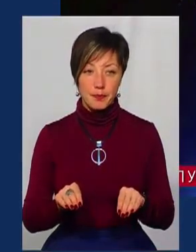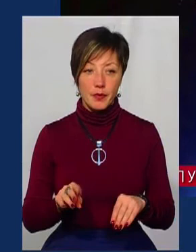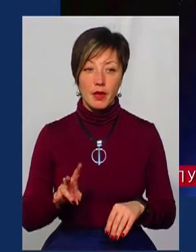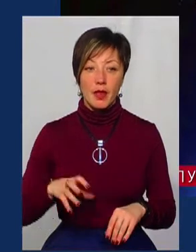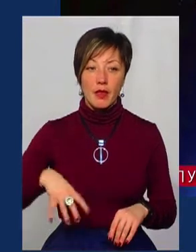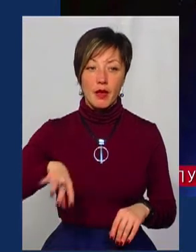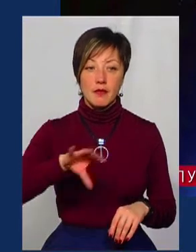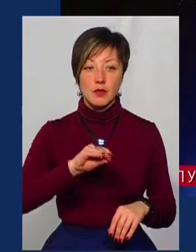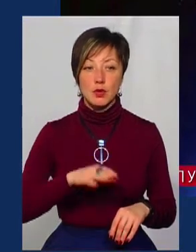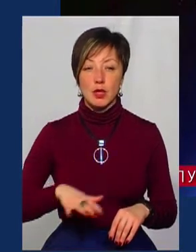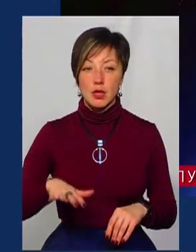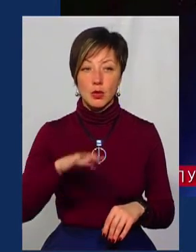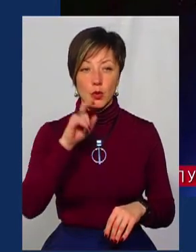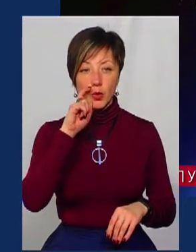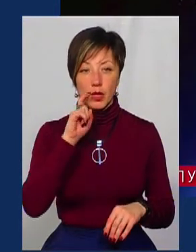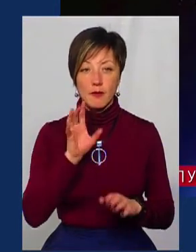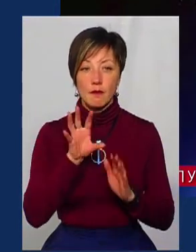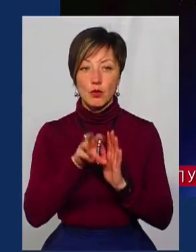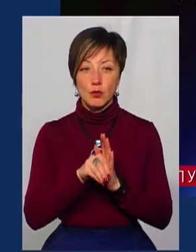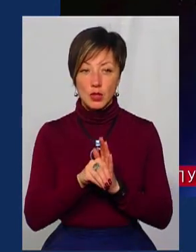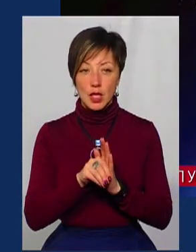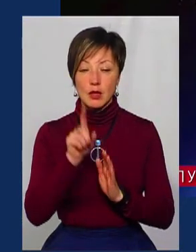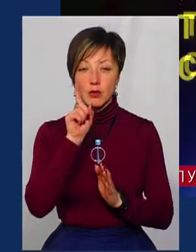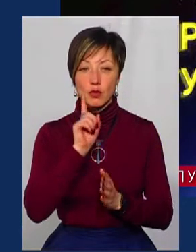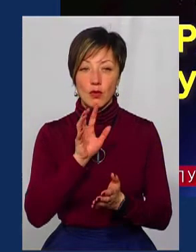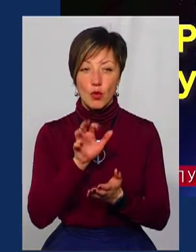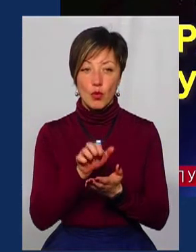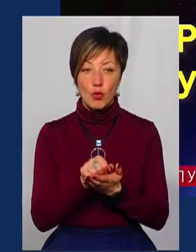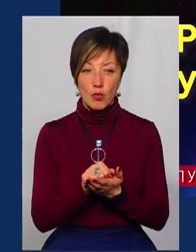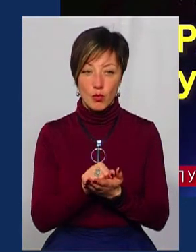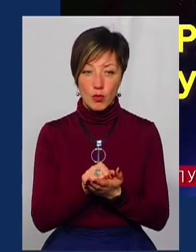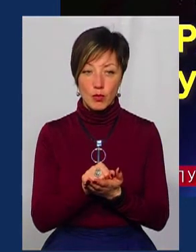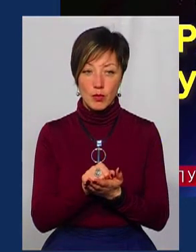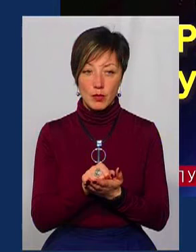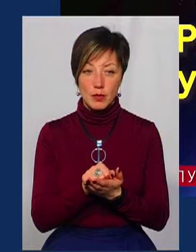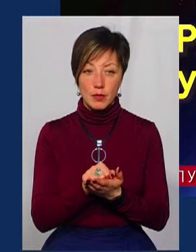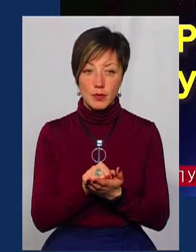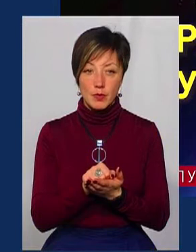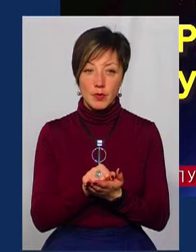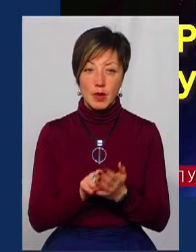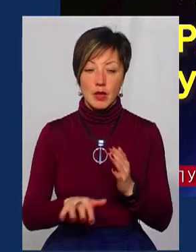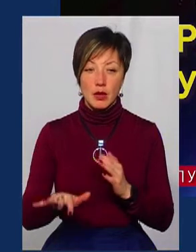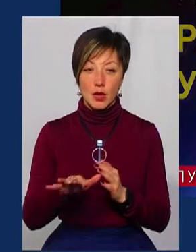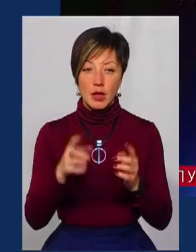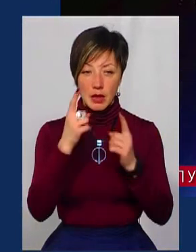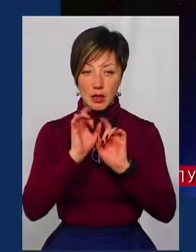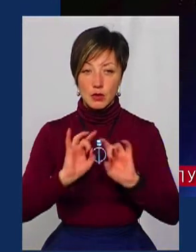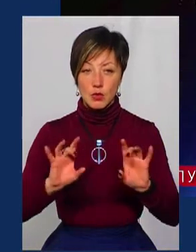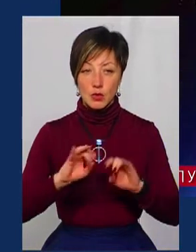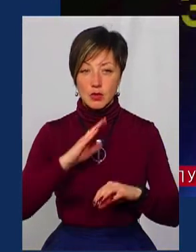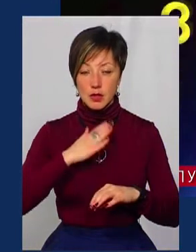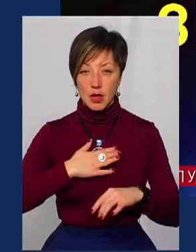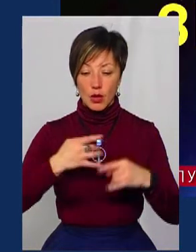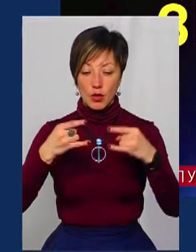На всю територію України, у тому числі на тимчасово окуповані території, транслюються